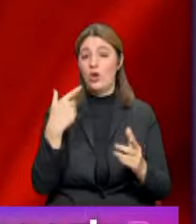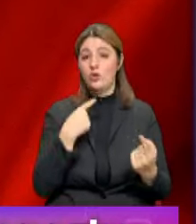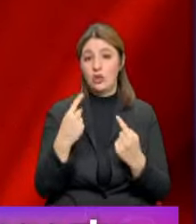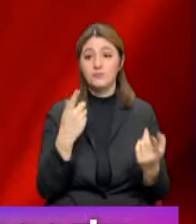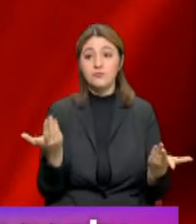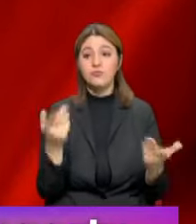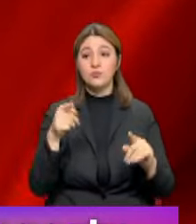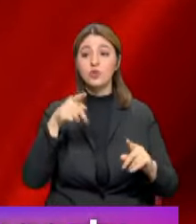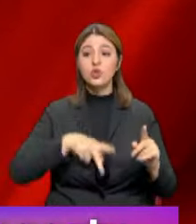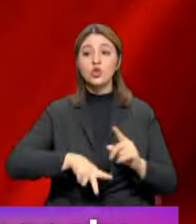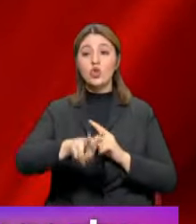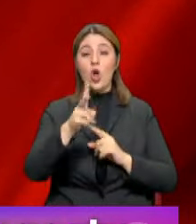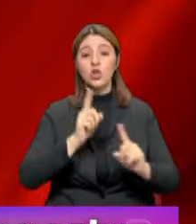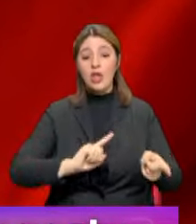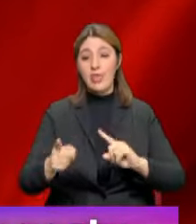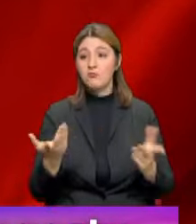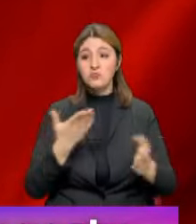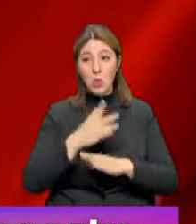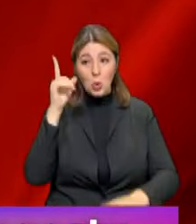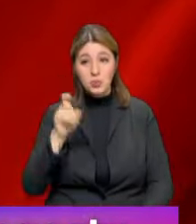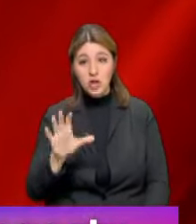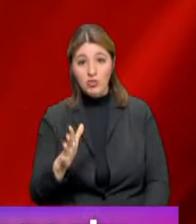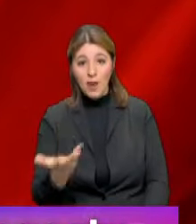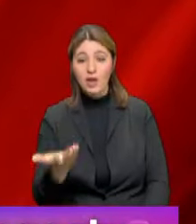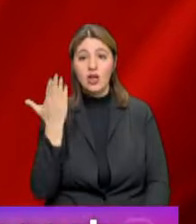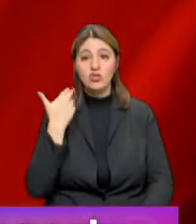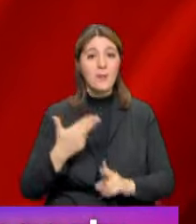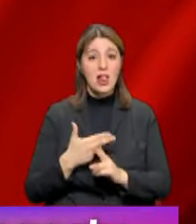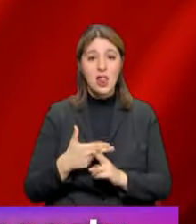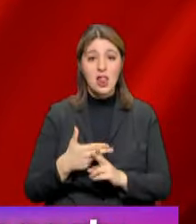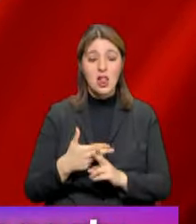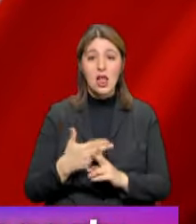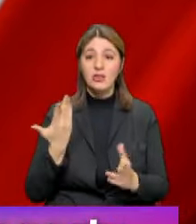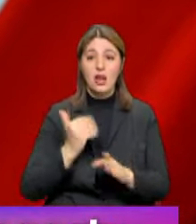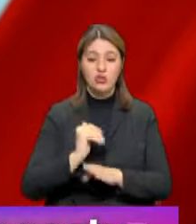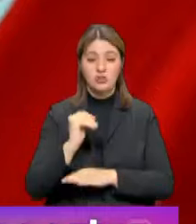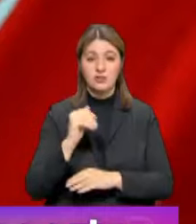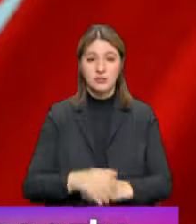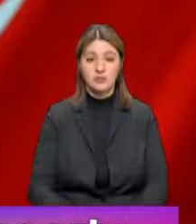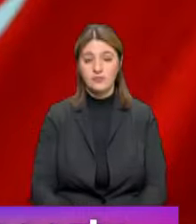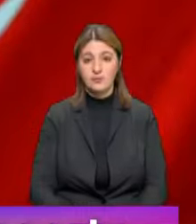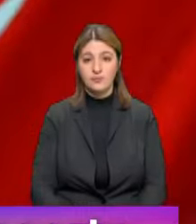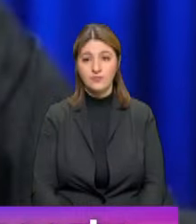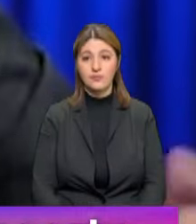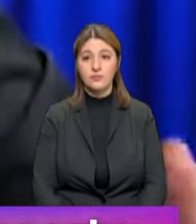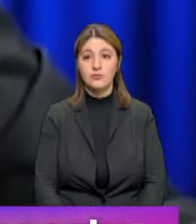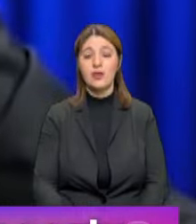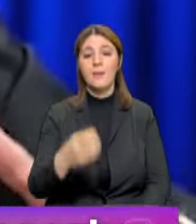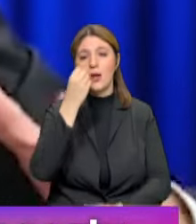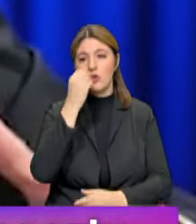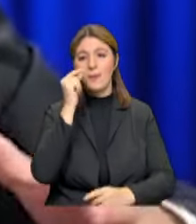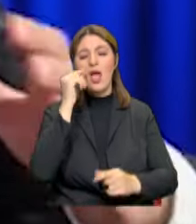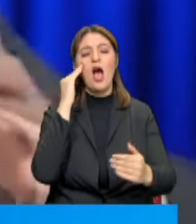konuşalım Bu yol bu yöntem doğru mudur acaba daha önce denendi ve Neler yaşadık Devlet Bey